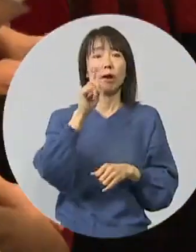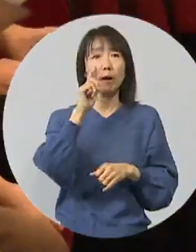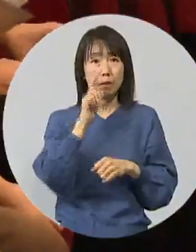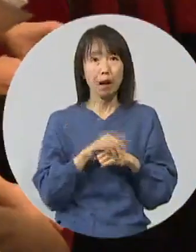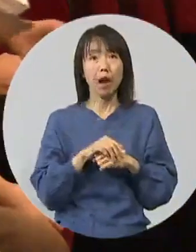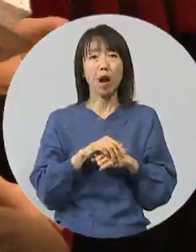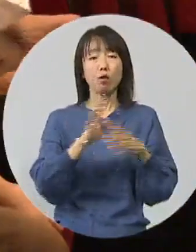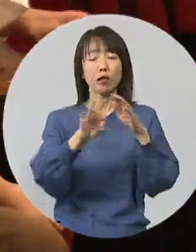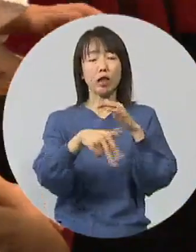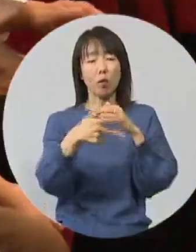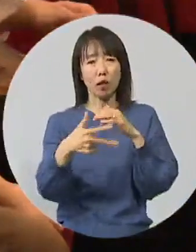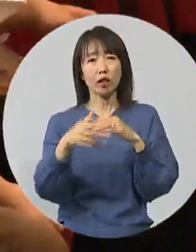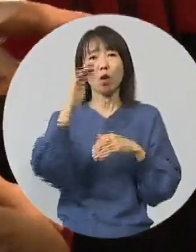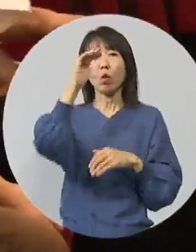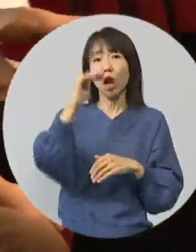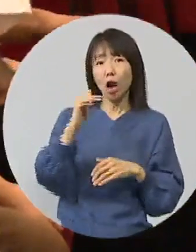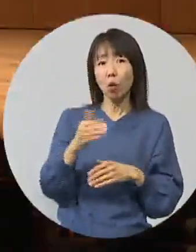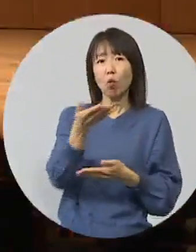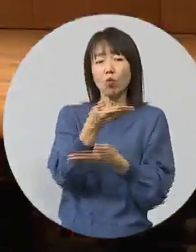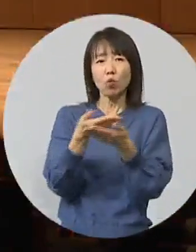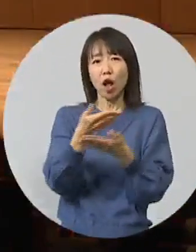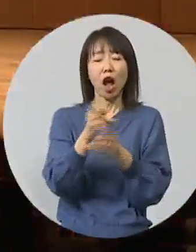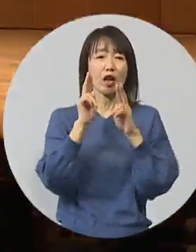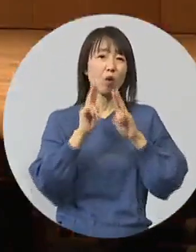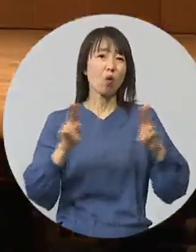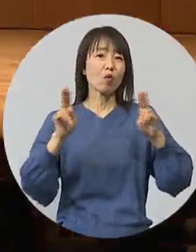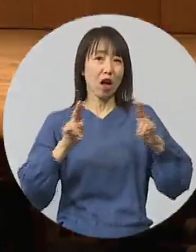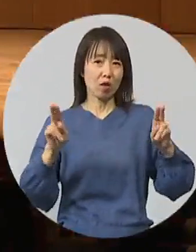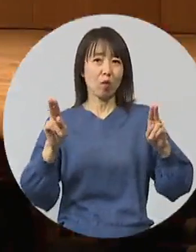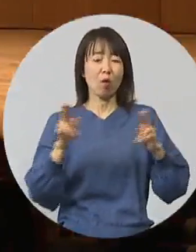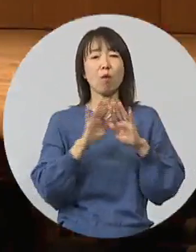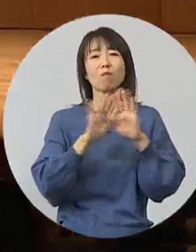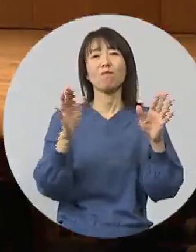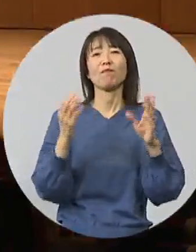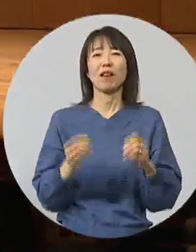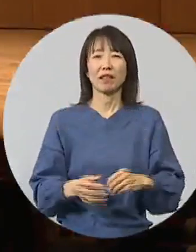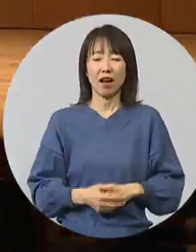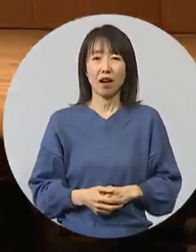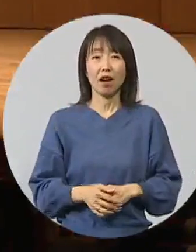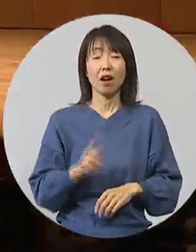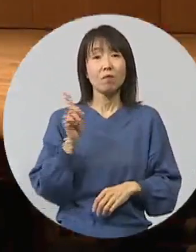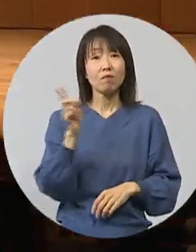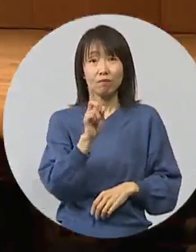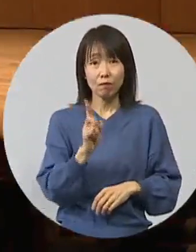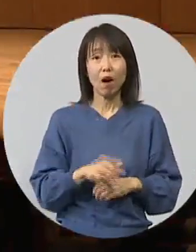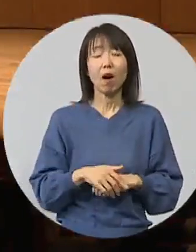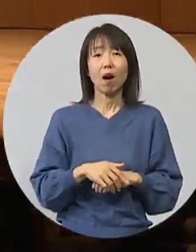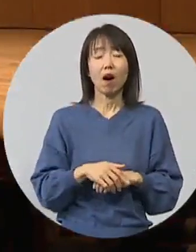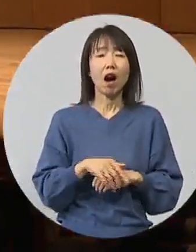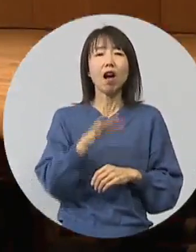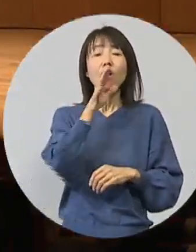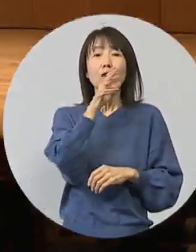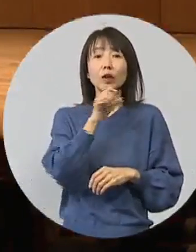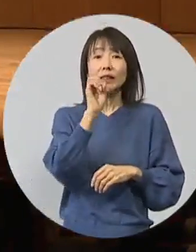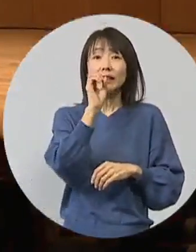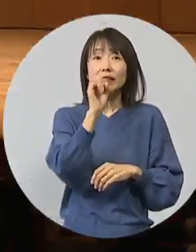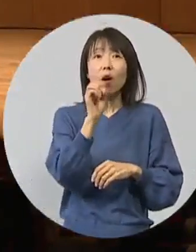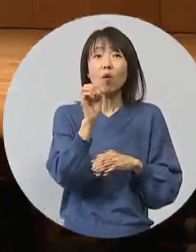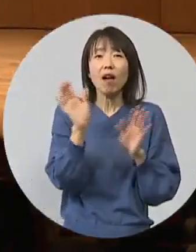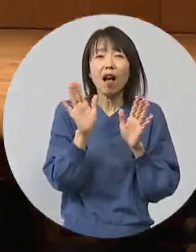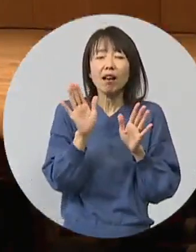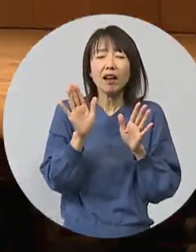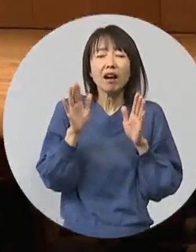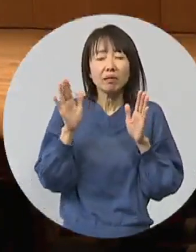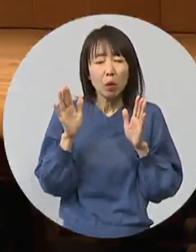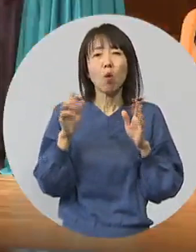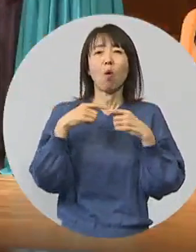コンサートが開催されました。この親子ふれあいコンサートは0歳の子供から入場でき、